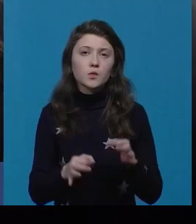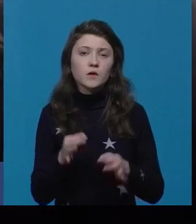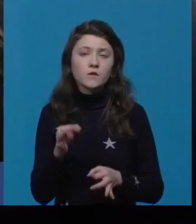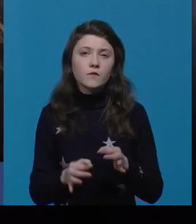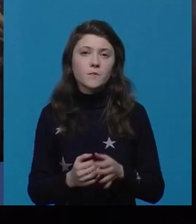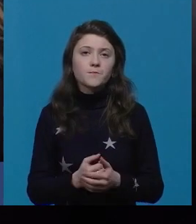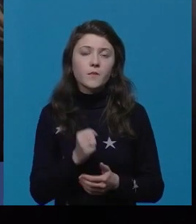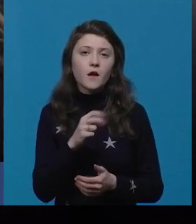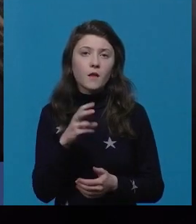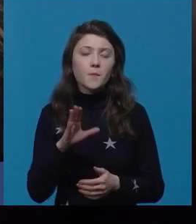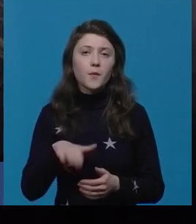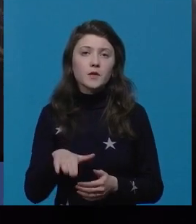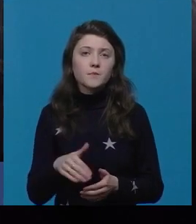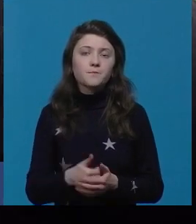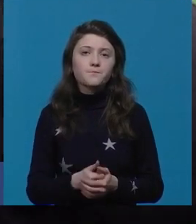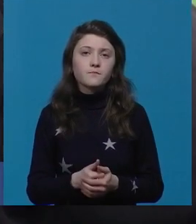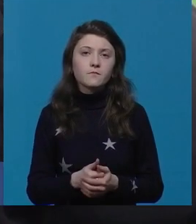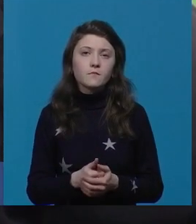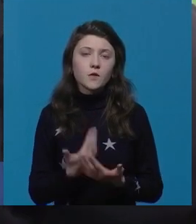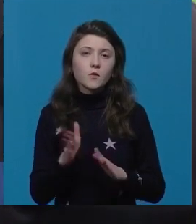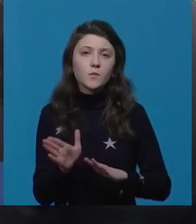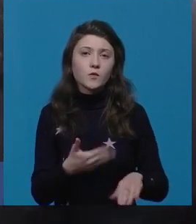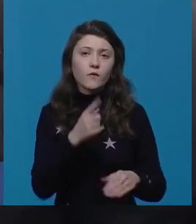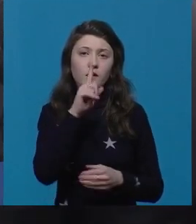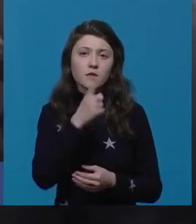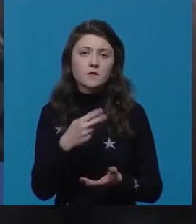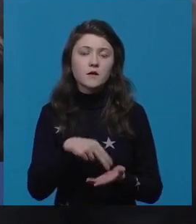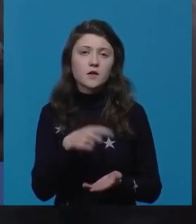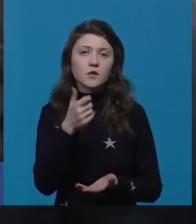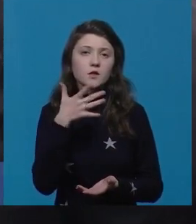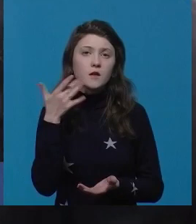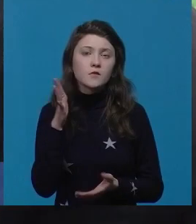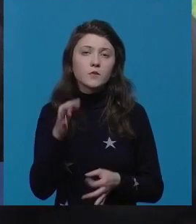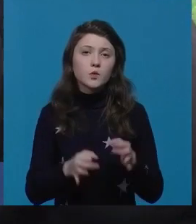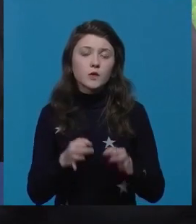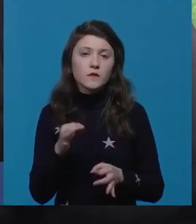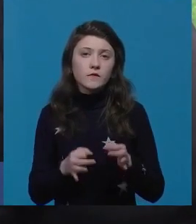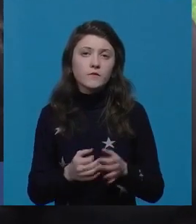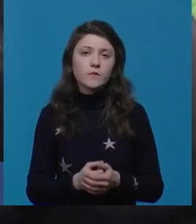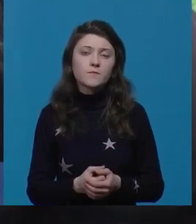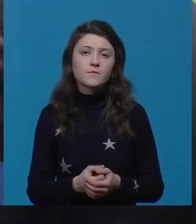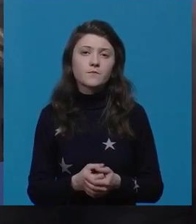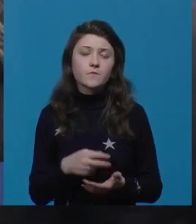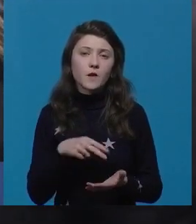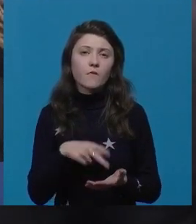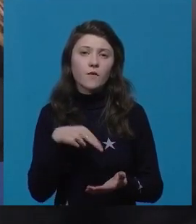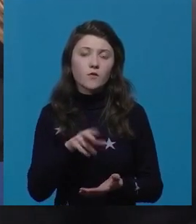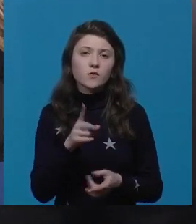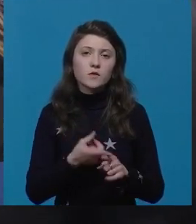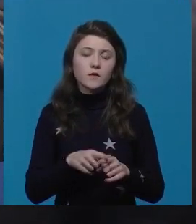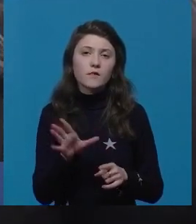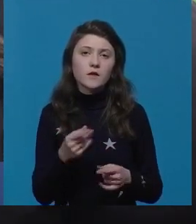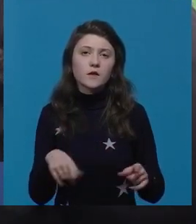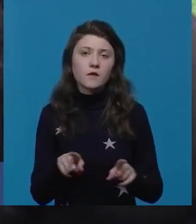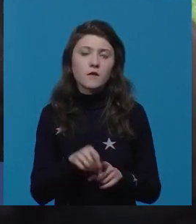але потім, пройшов рік, стало трошки легше в суддівстві, то стало виходити, і я зрозуміла, що це все-таки